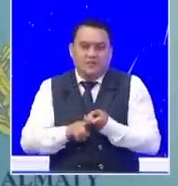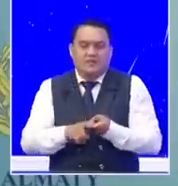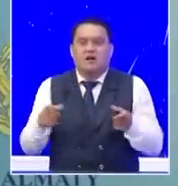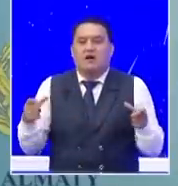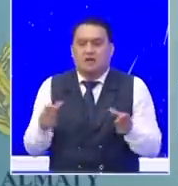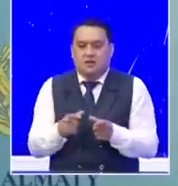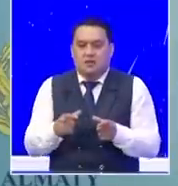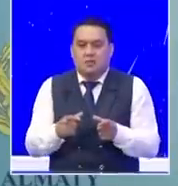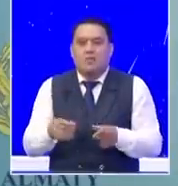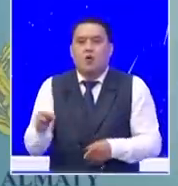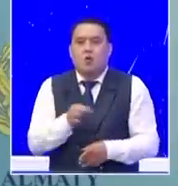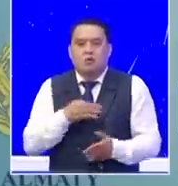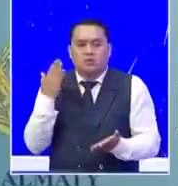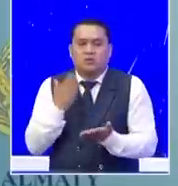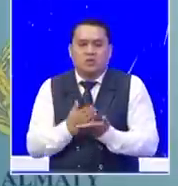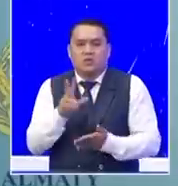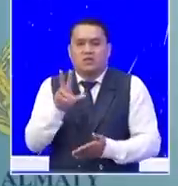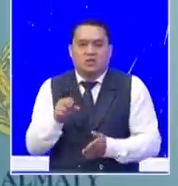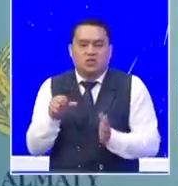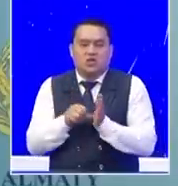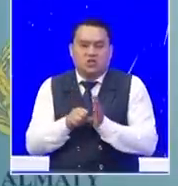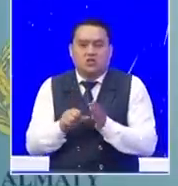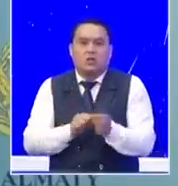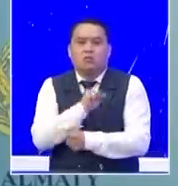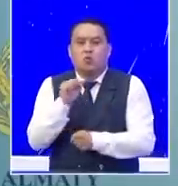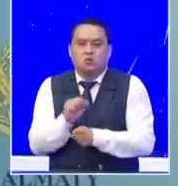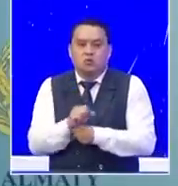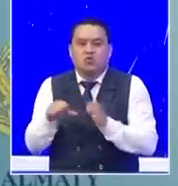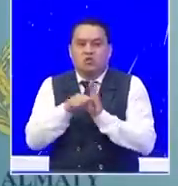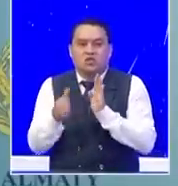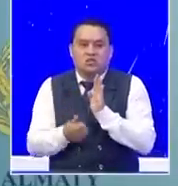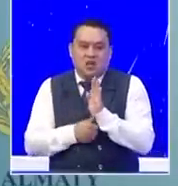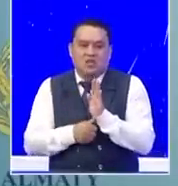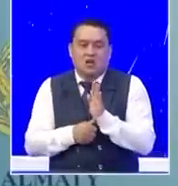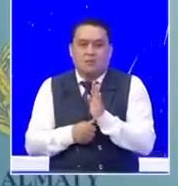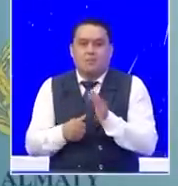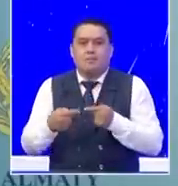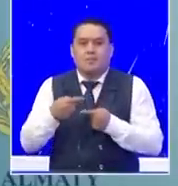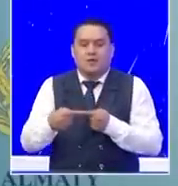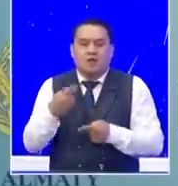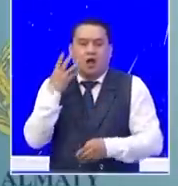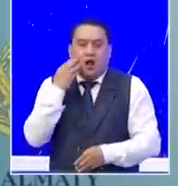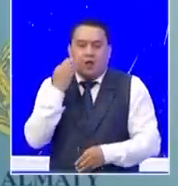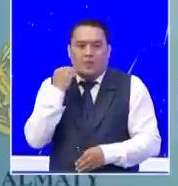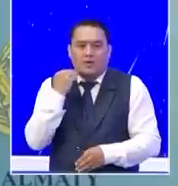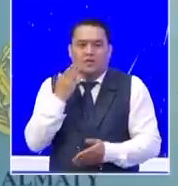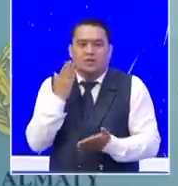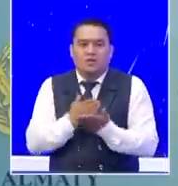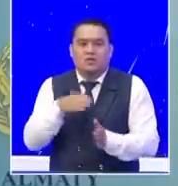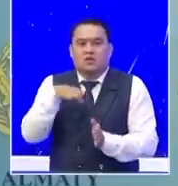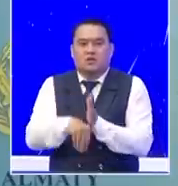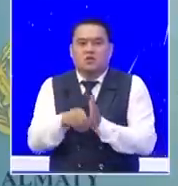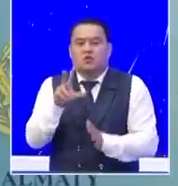карантином. По области функционируют 36 блокпостов, 16 из них по периметру города Алматы. В них задействовано